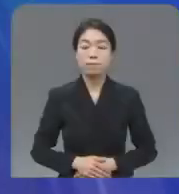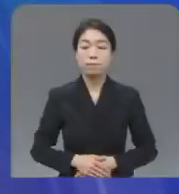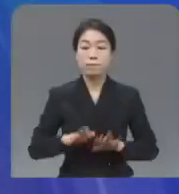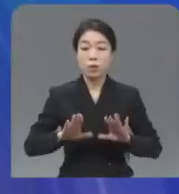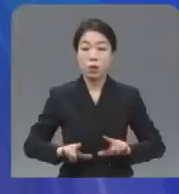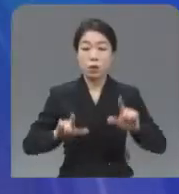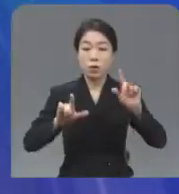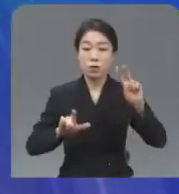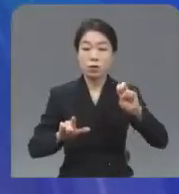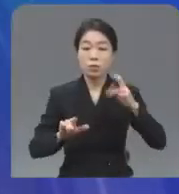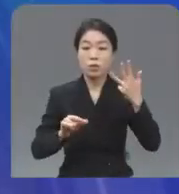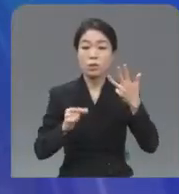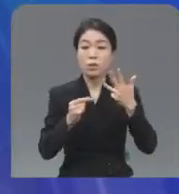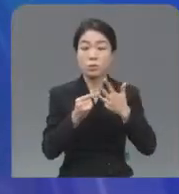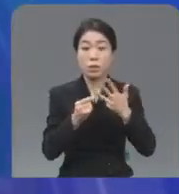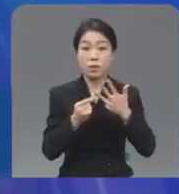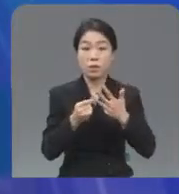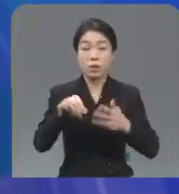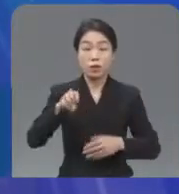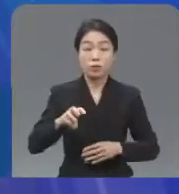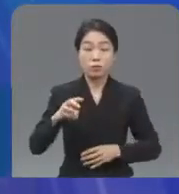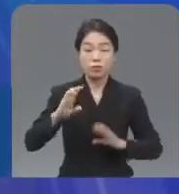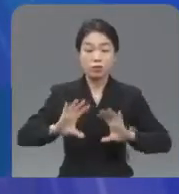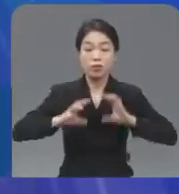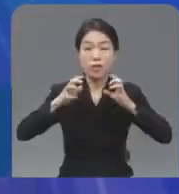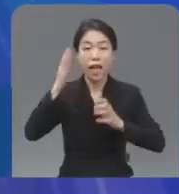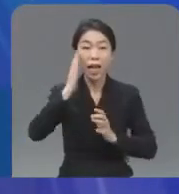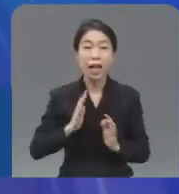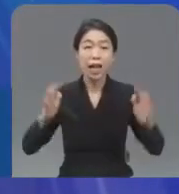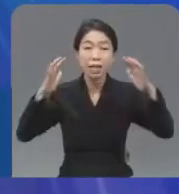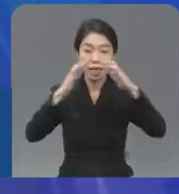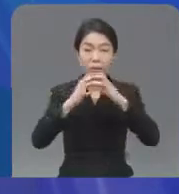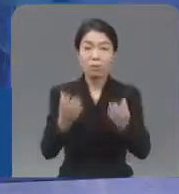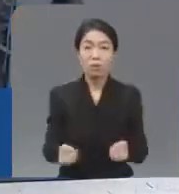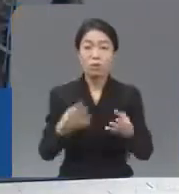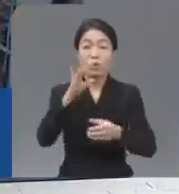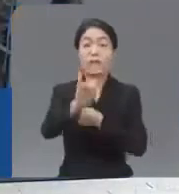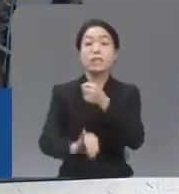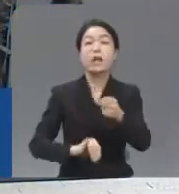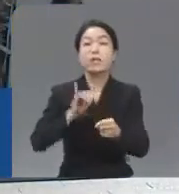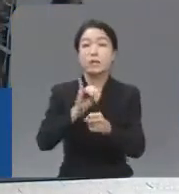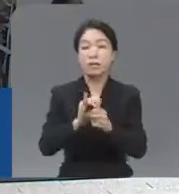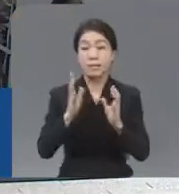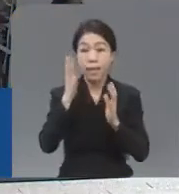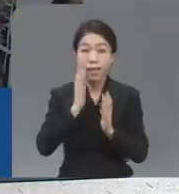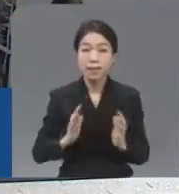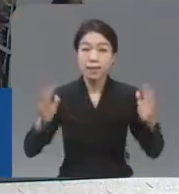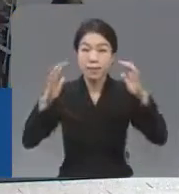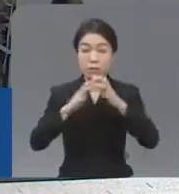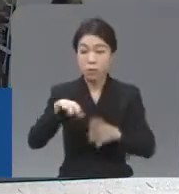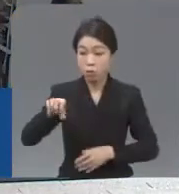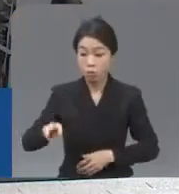올해로 28번째를 맞는 광주 세계 김치축제가 천년의 김치, 광주와 세계를